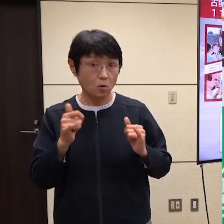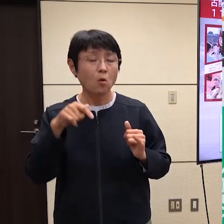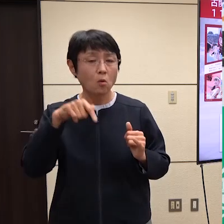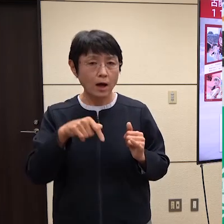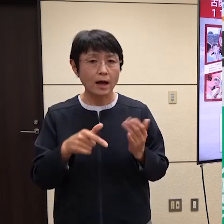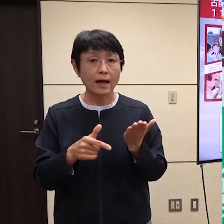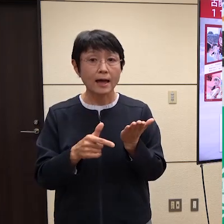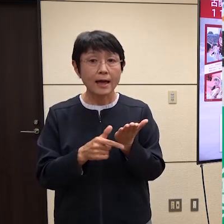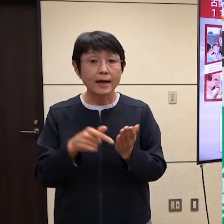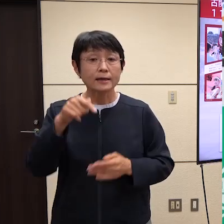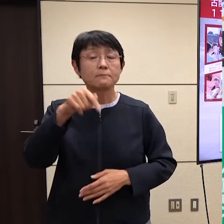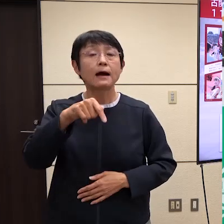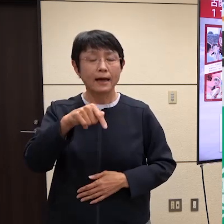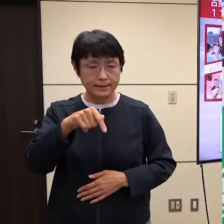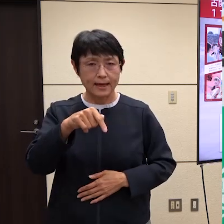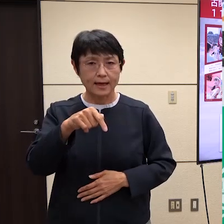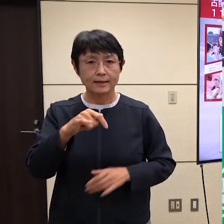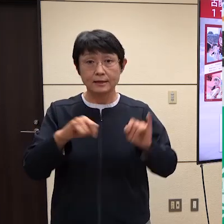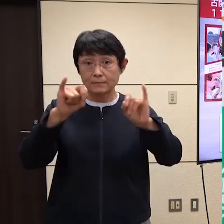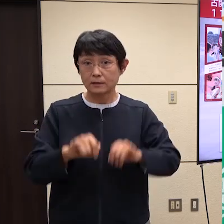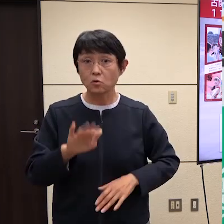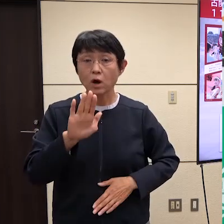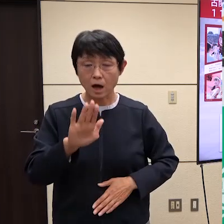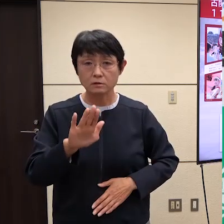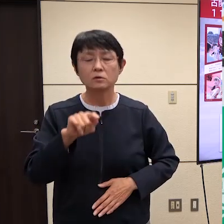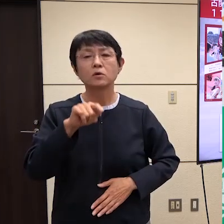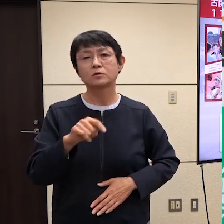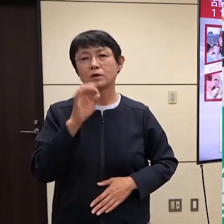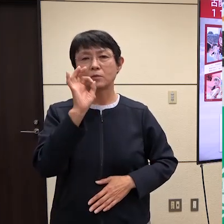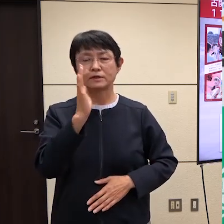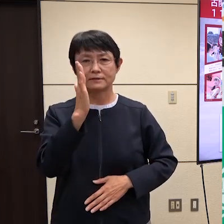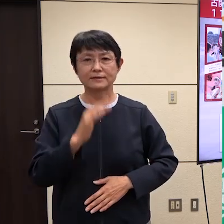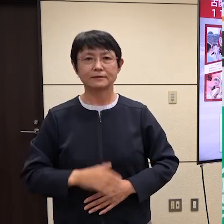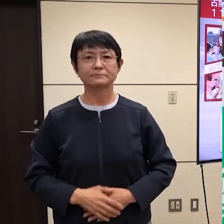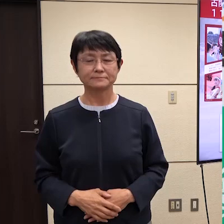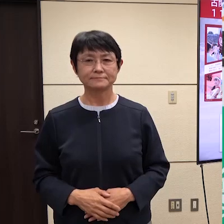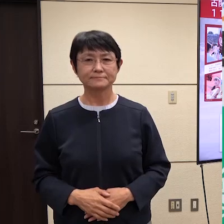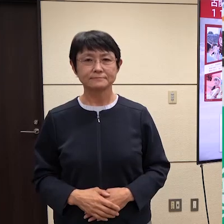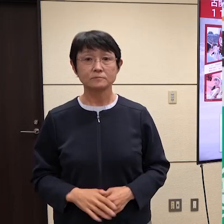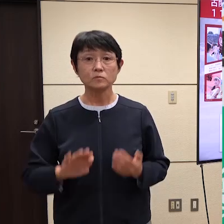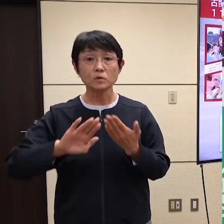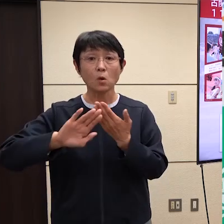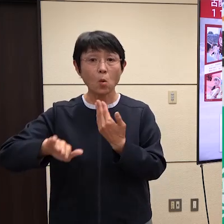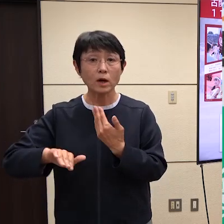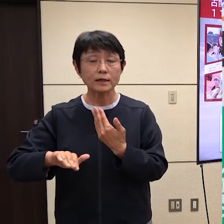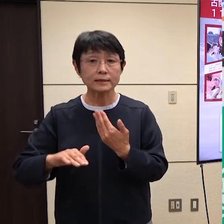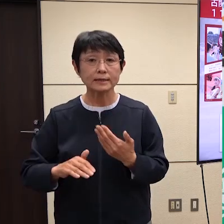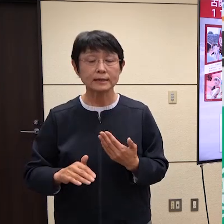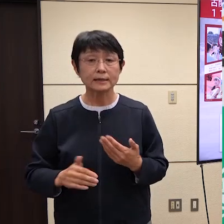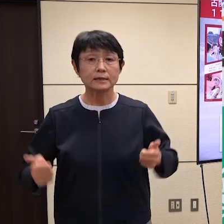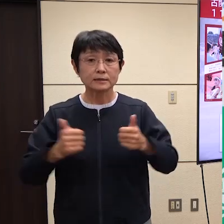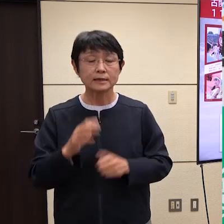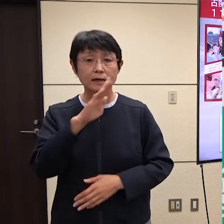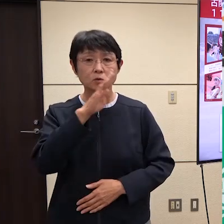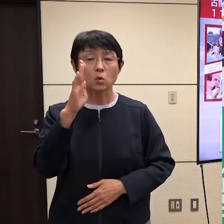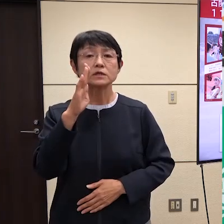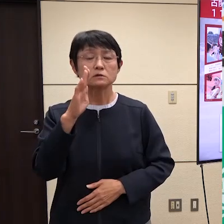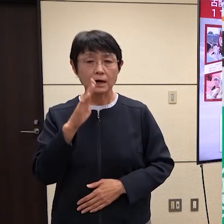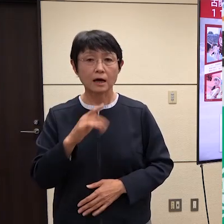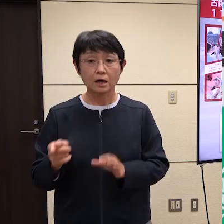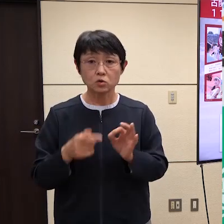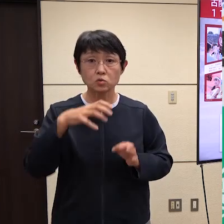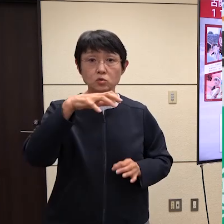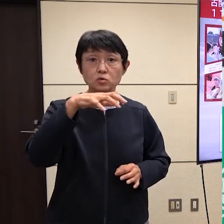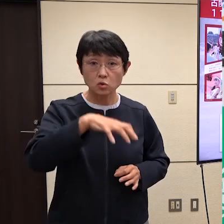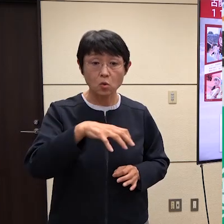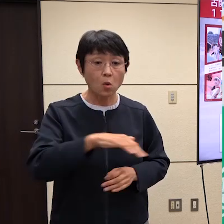で、ご覧いただければなというふうに思っています。まあ、その他試合当日は、 球場